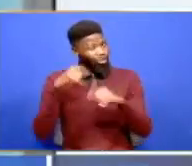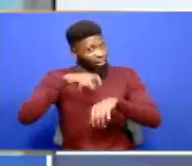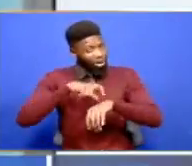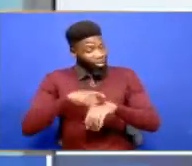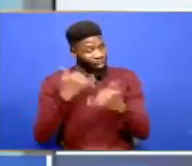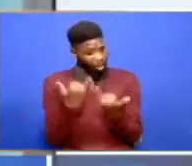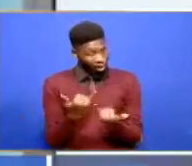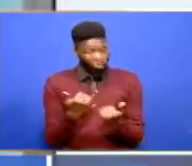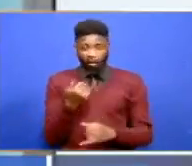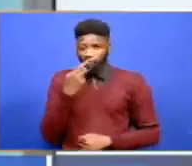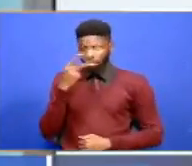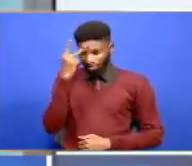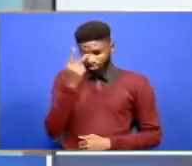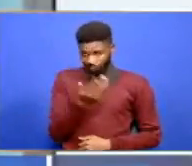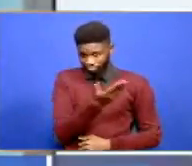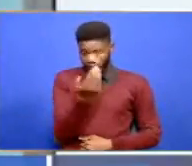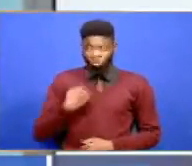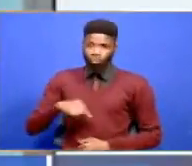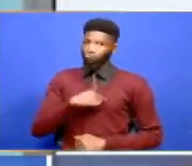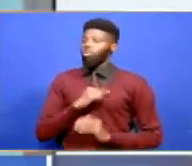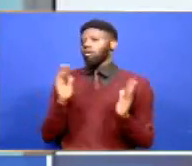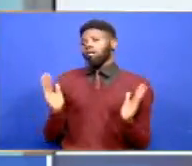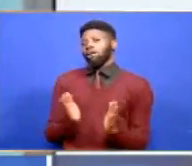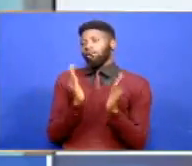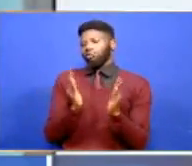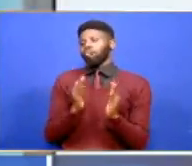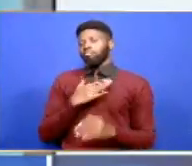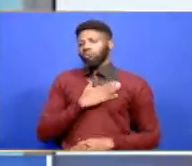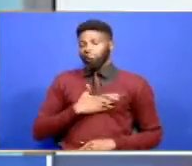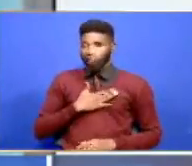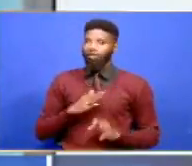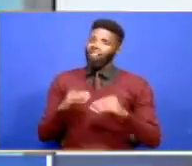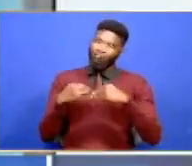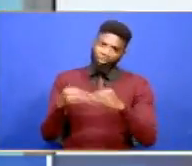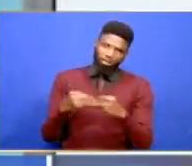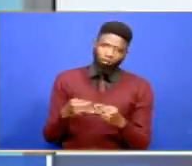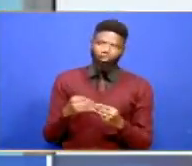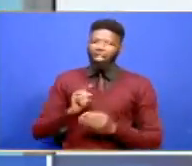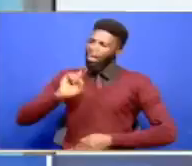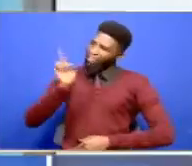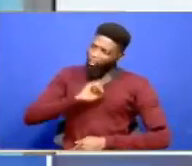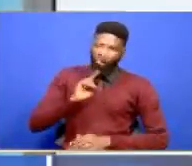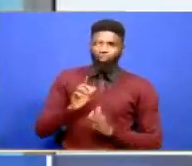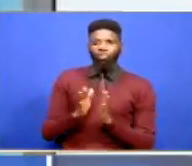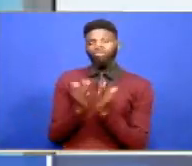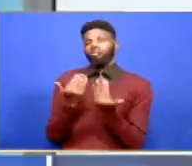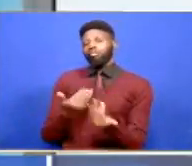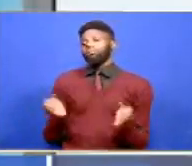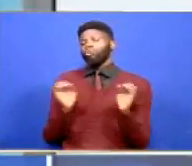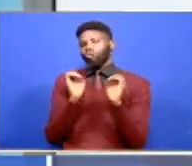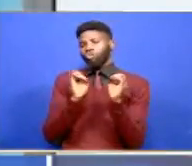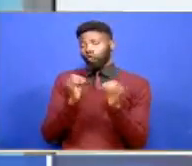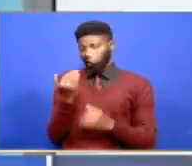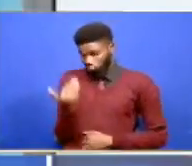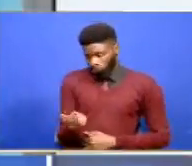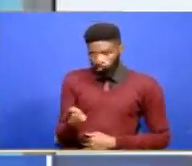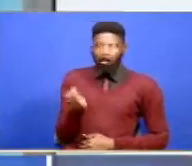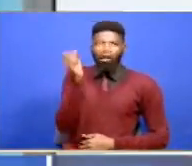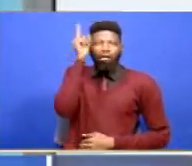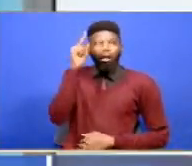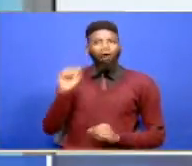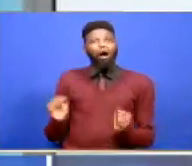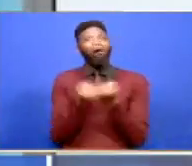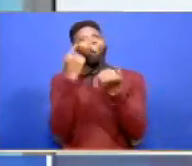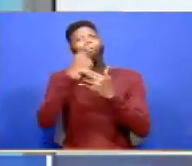wazazi tunaimiza kuwa flexible, usikuwe mkali sana kwa watoto. They don't understand what's going on,